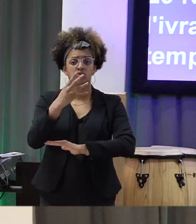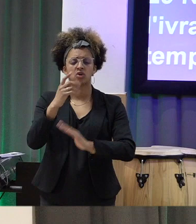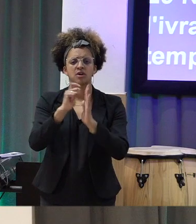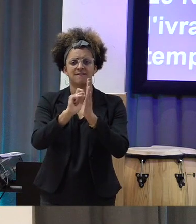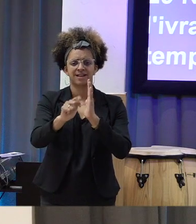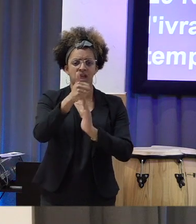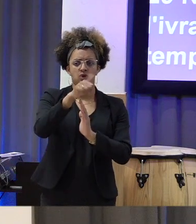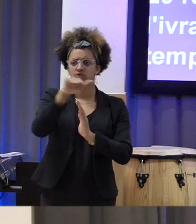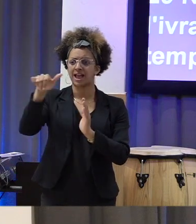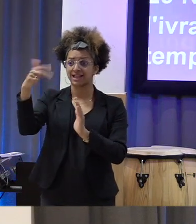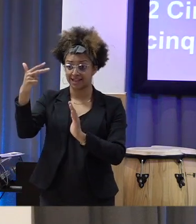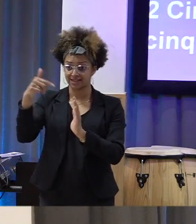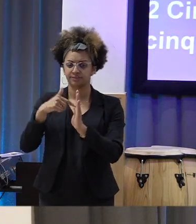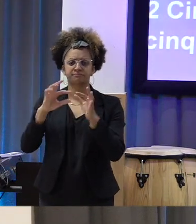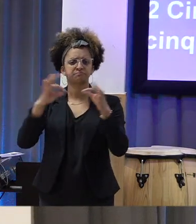1 à 13.